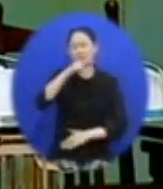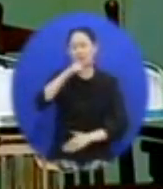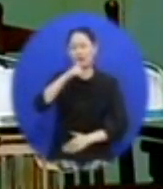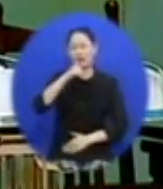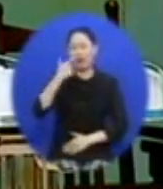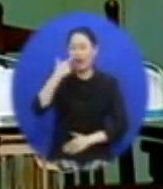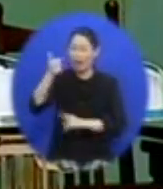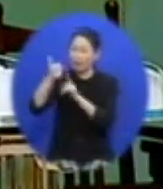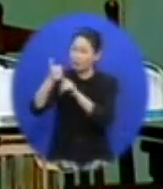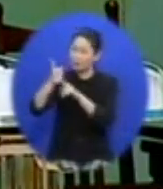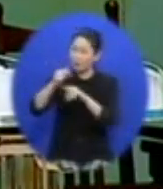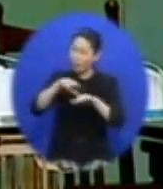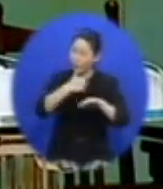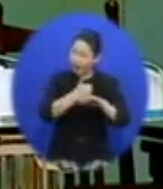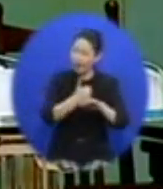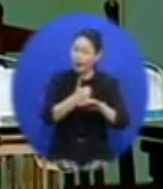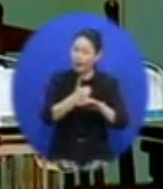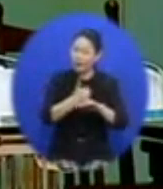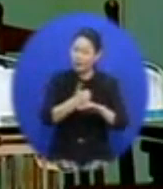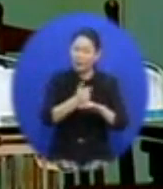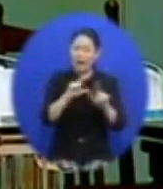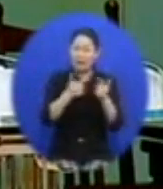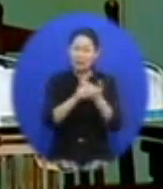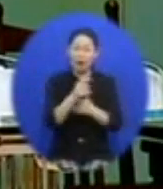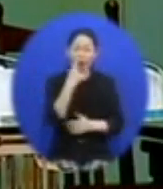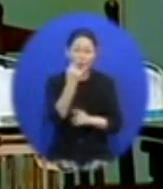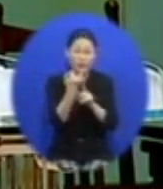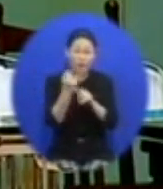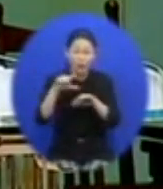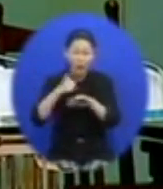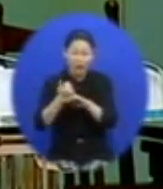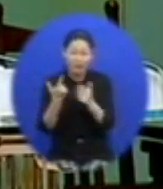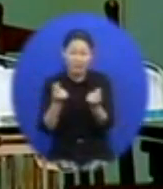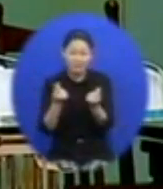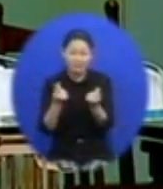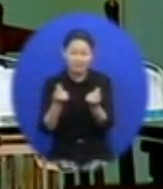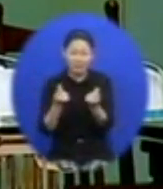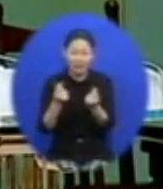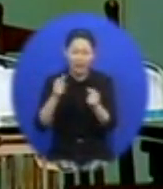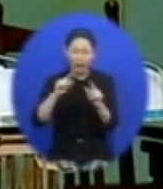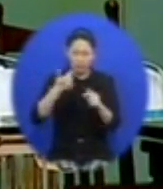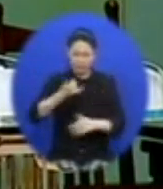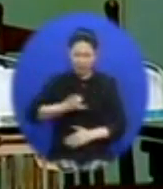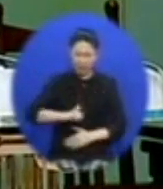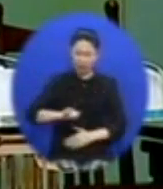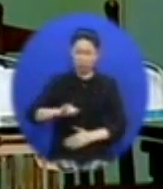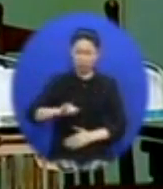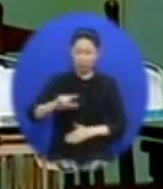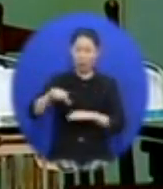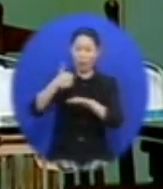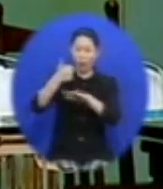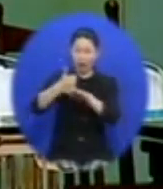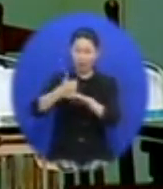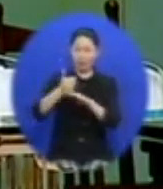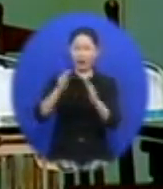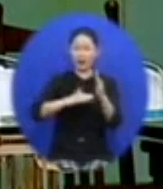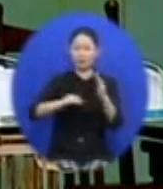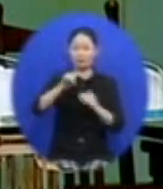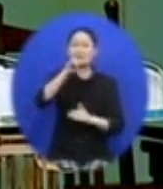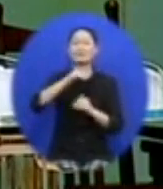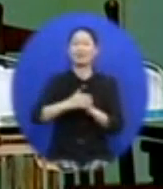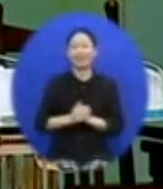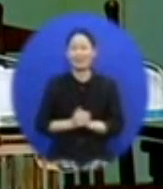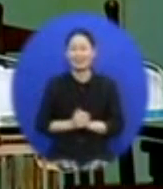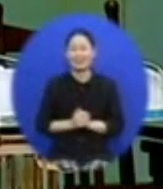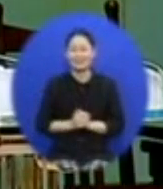아버지가 왕인 경우도 있고 어머니가 왕인 경우도 있고 자식이 왕인 가정도 있습니다